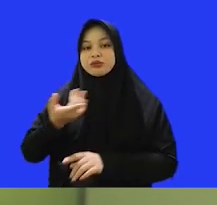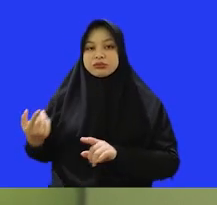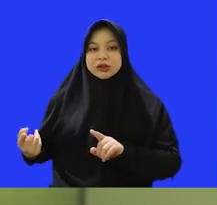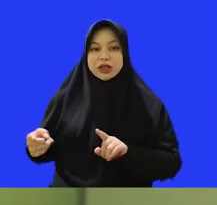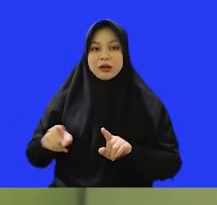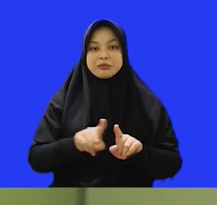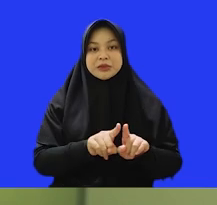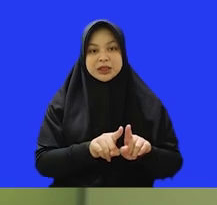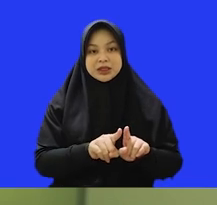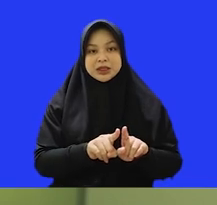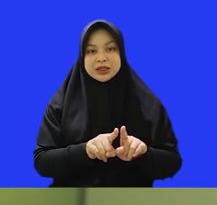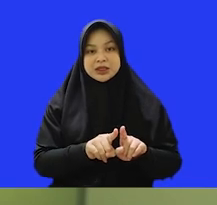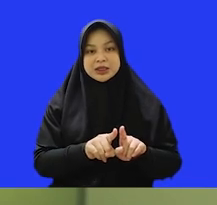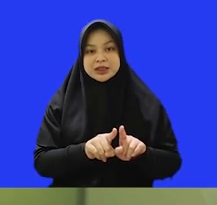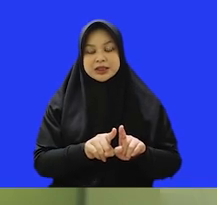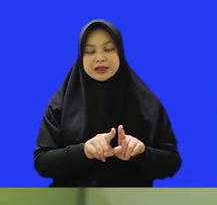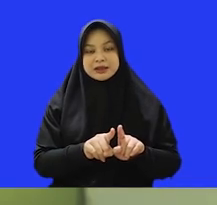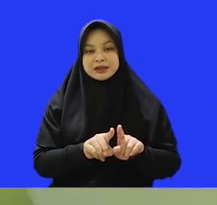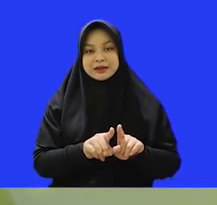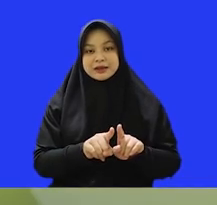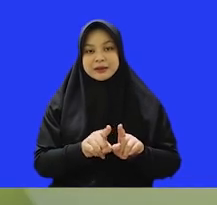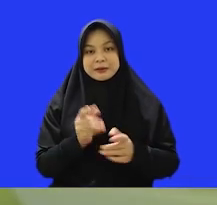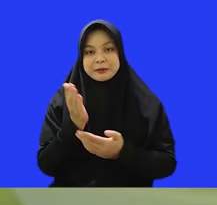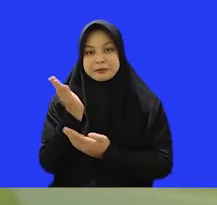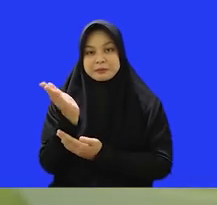berkenan mendampingi siapa